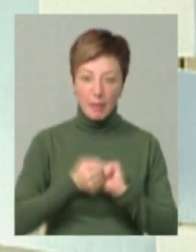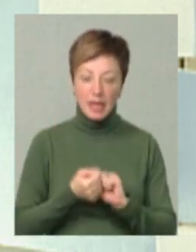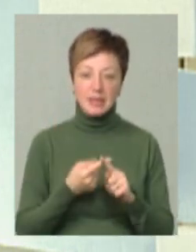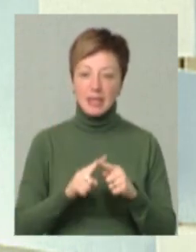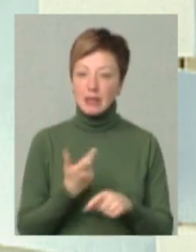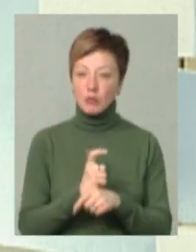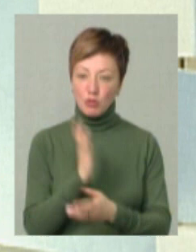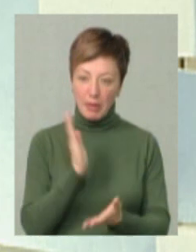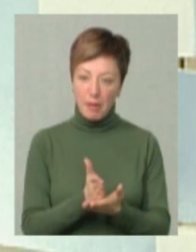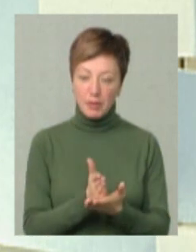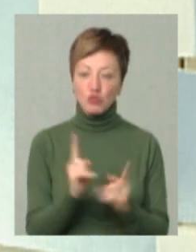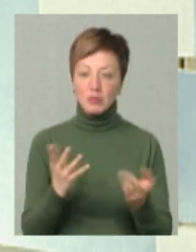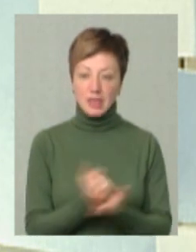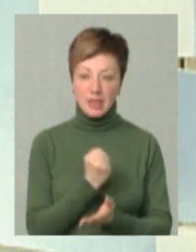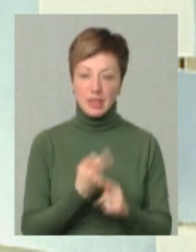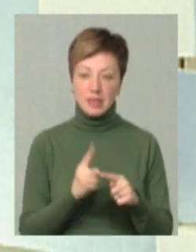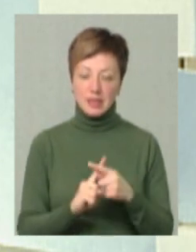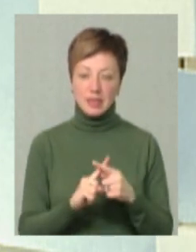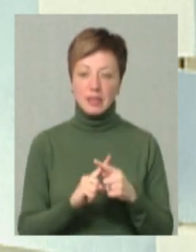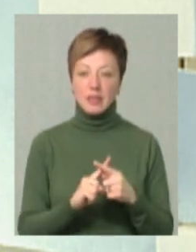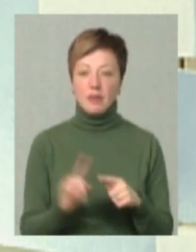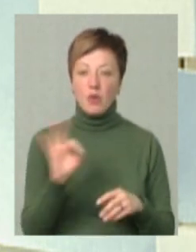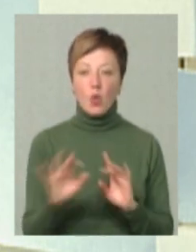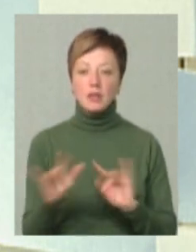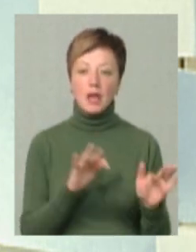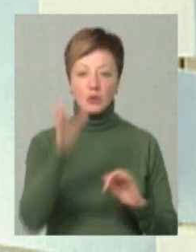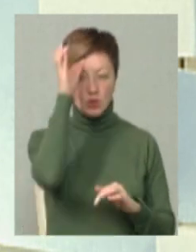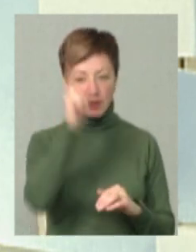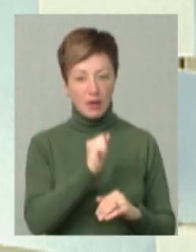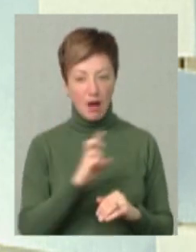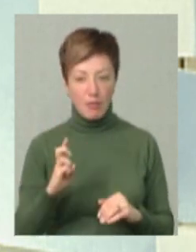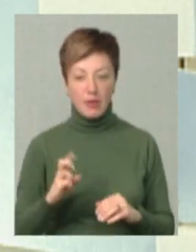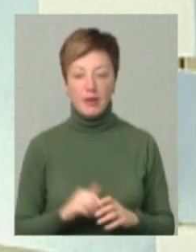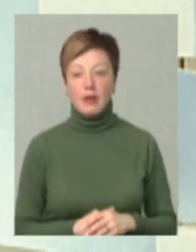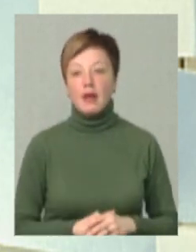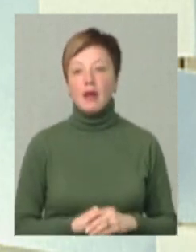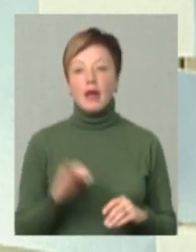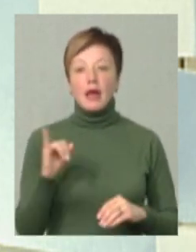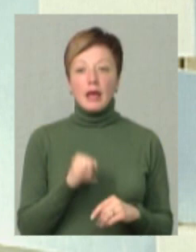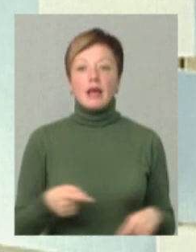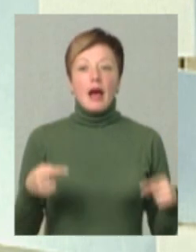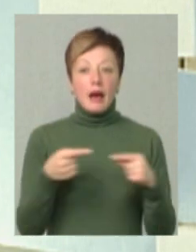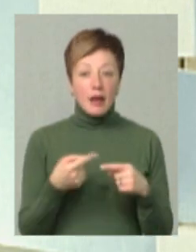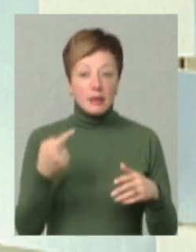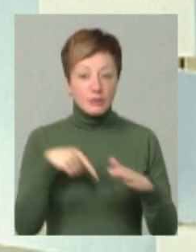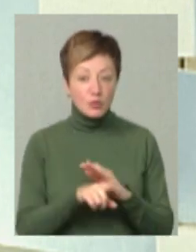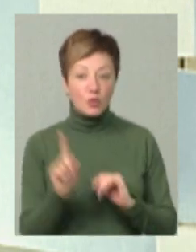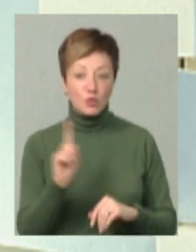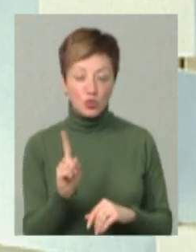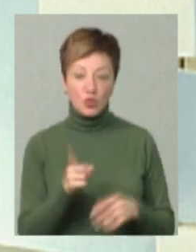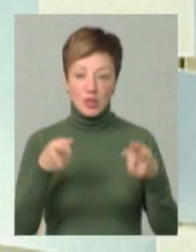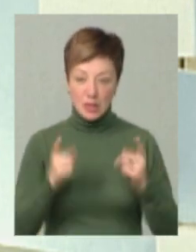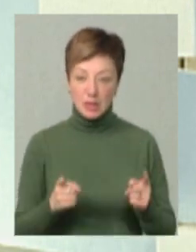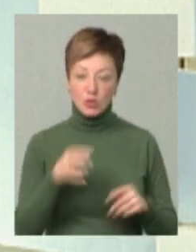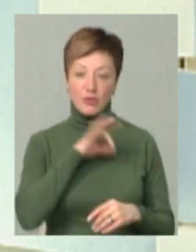що це найбільш прямий шлях для того, щоб зайти і дізнатися про діяльність освітнього хабу. І якраз парадигма його полягає в тому, що